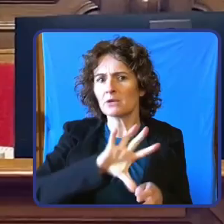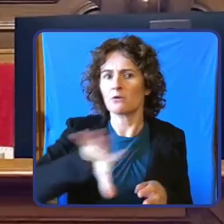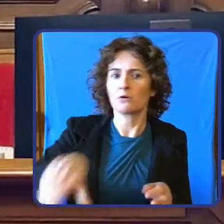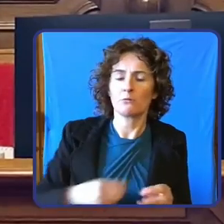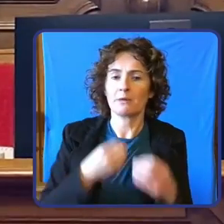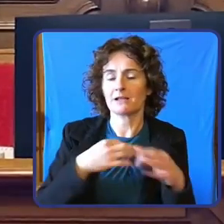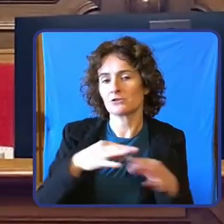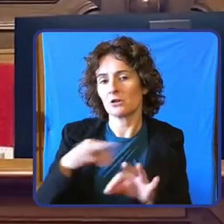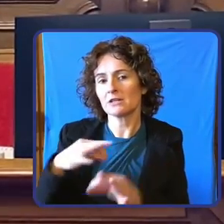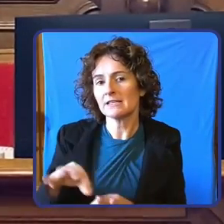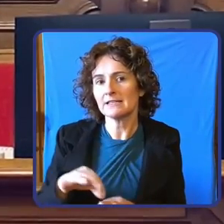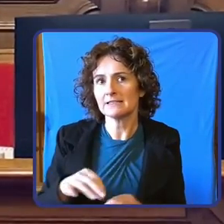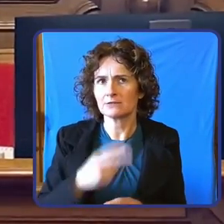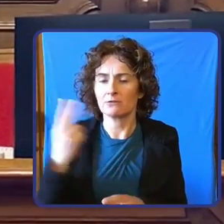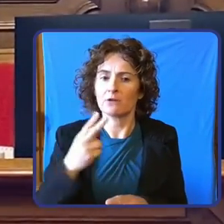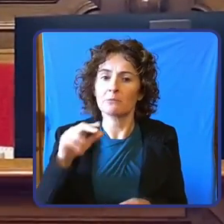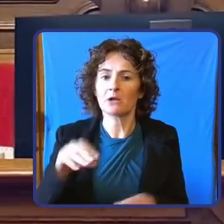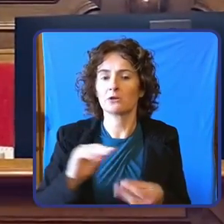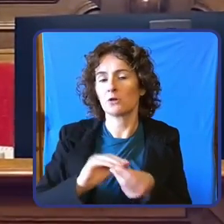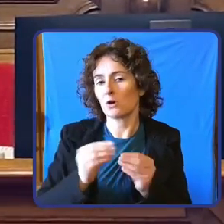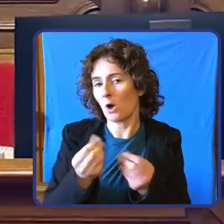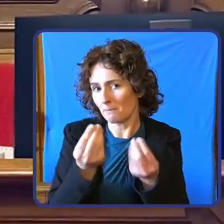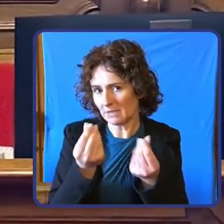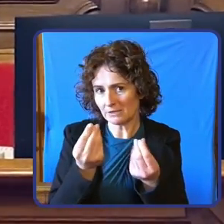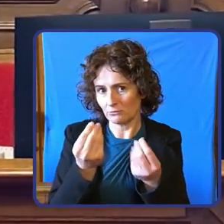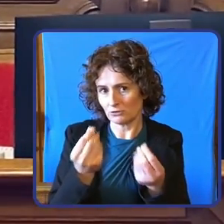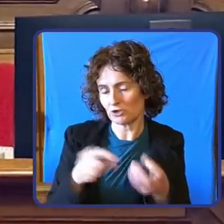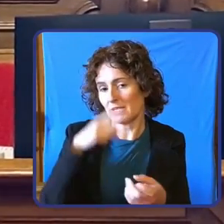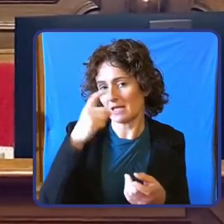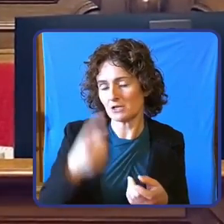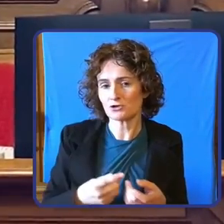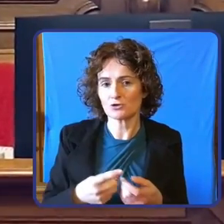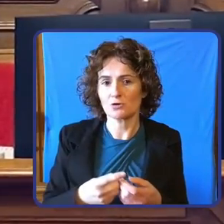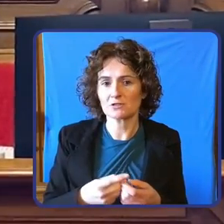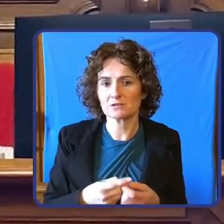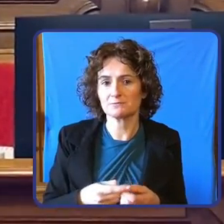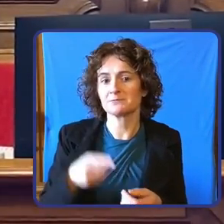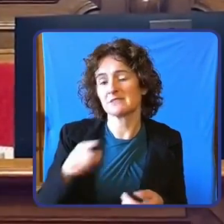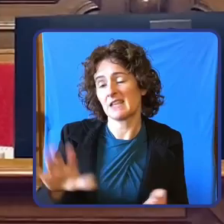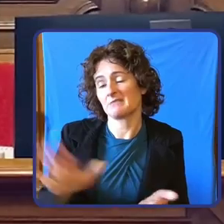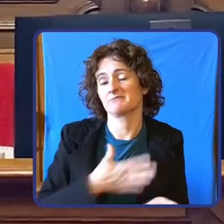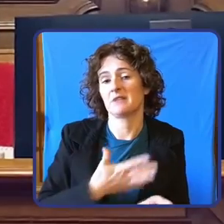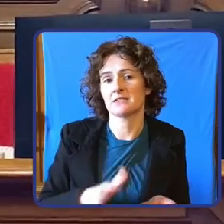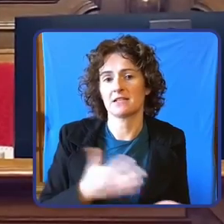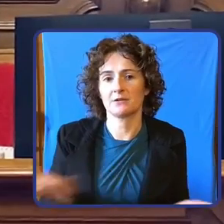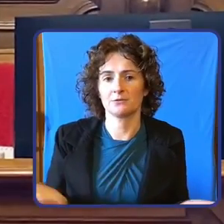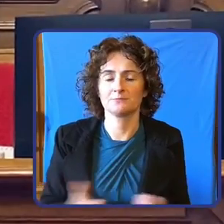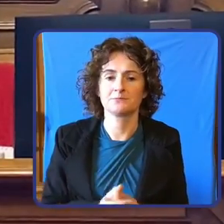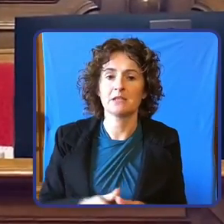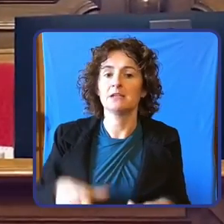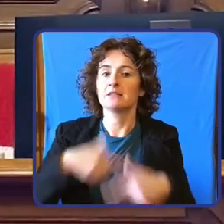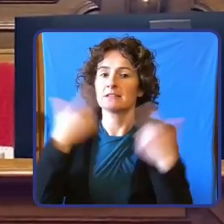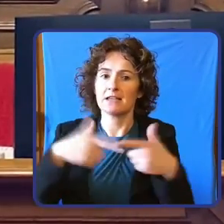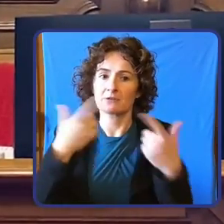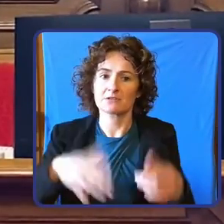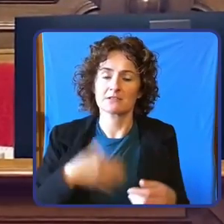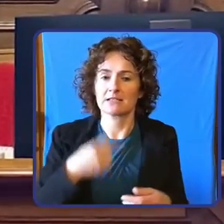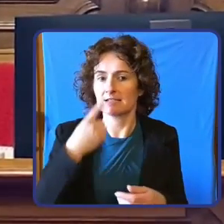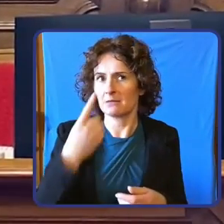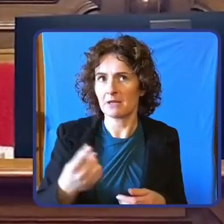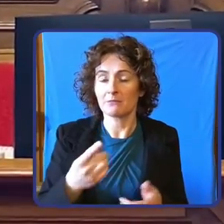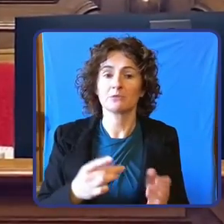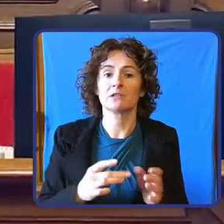a minősége is rossz. Ez ilyen egyszerű. Jó, még csak tájékoztatásul, tehát mi a különbség például a